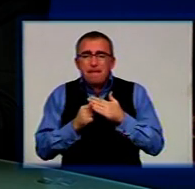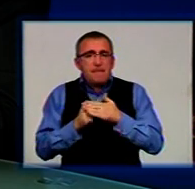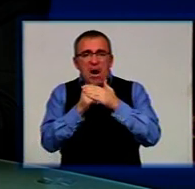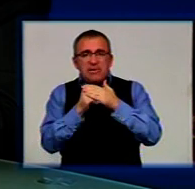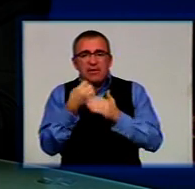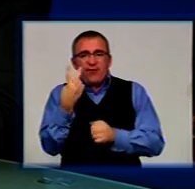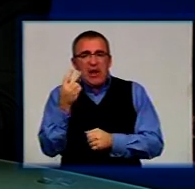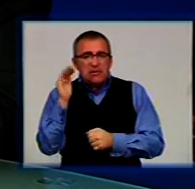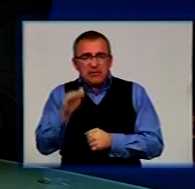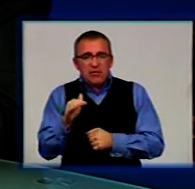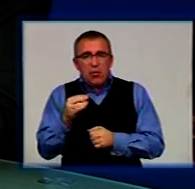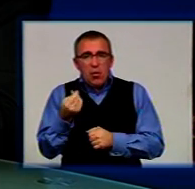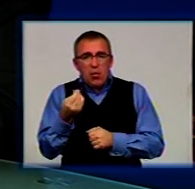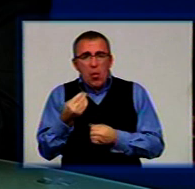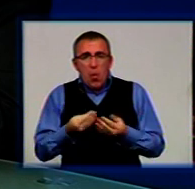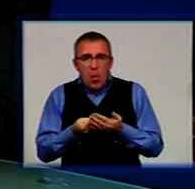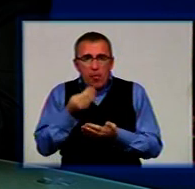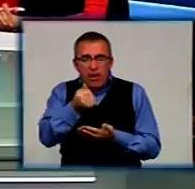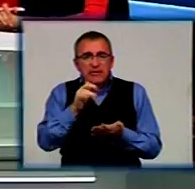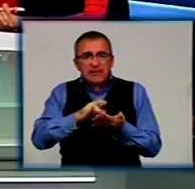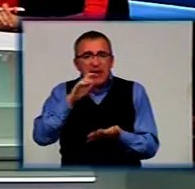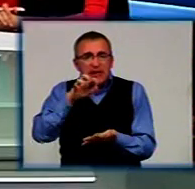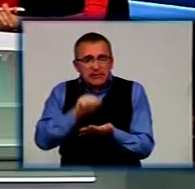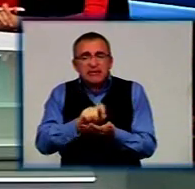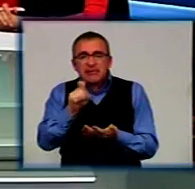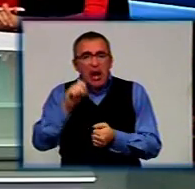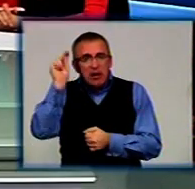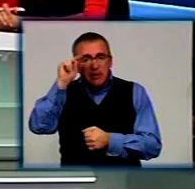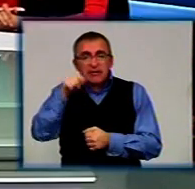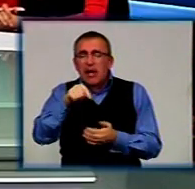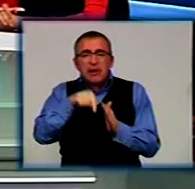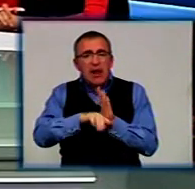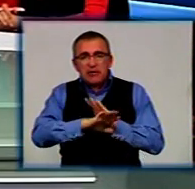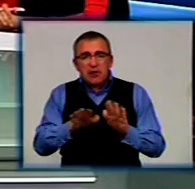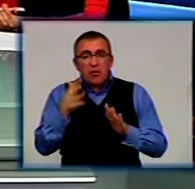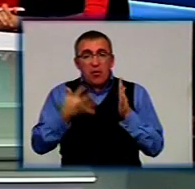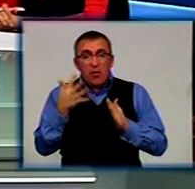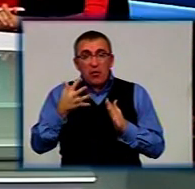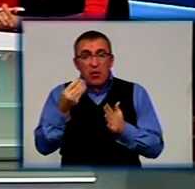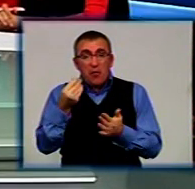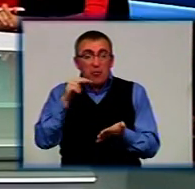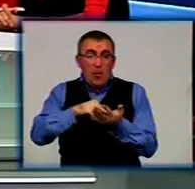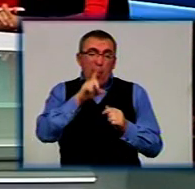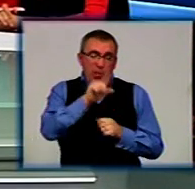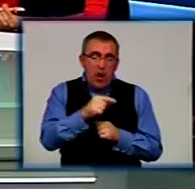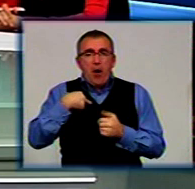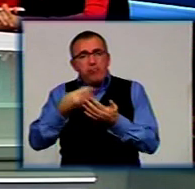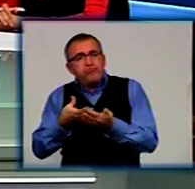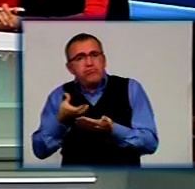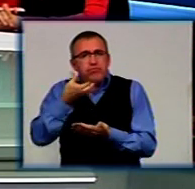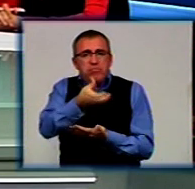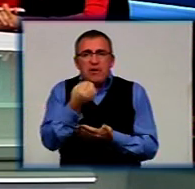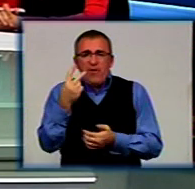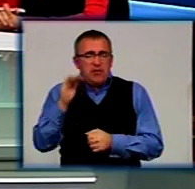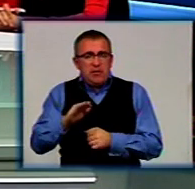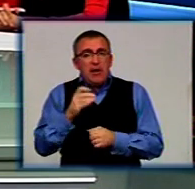12 тисяч коштів, які оплачує центр зайнятості за навчання. Ну, це не значить, що якщо навчання коштує дешевше, ми будемо платити